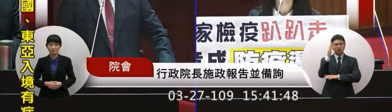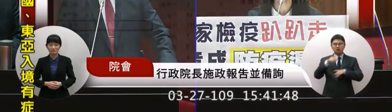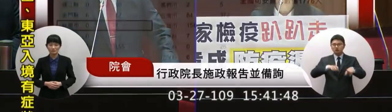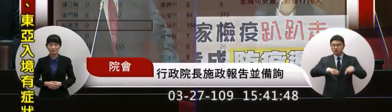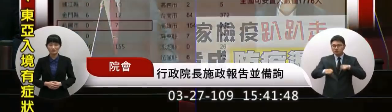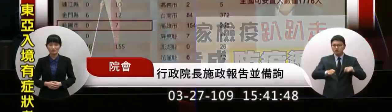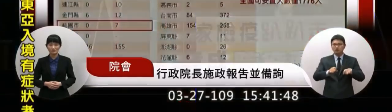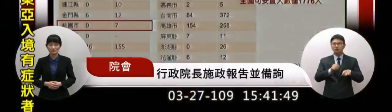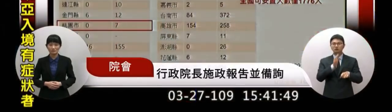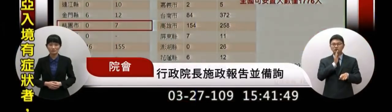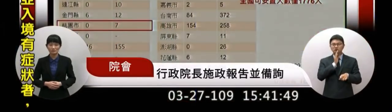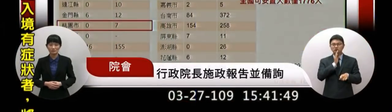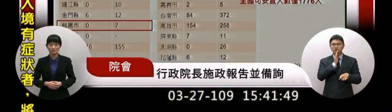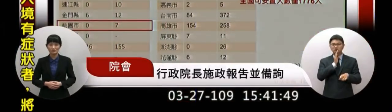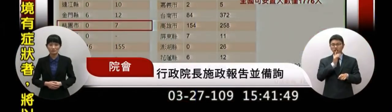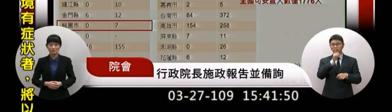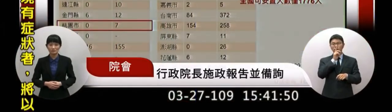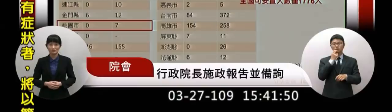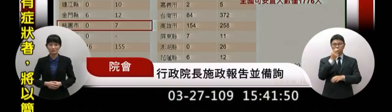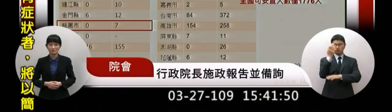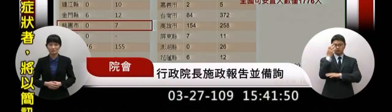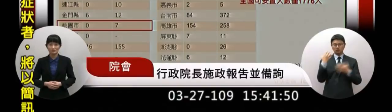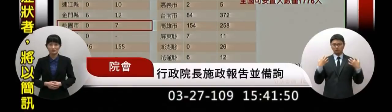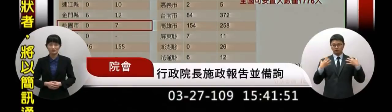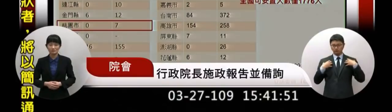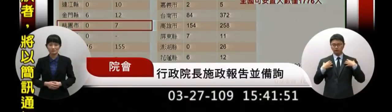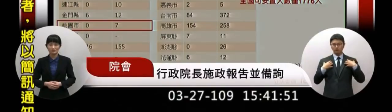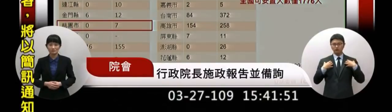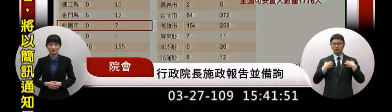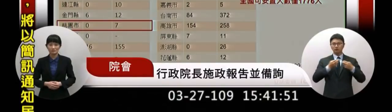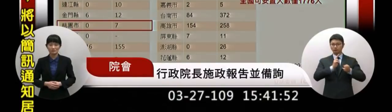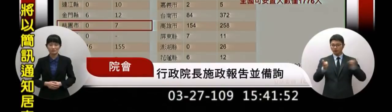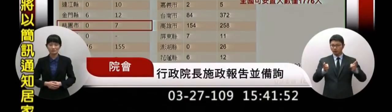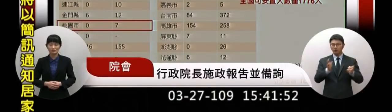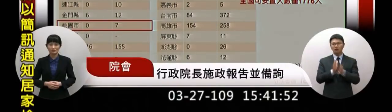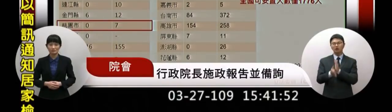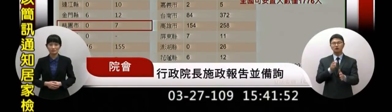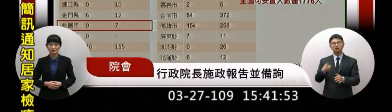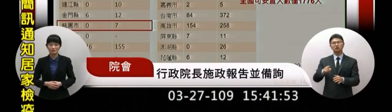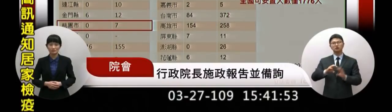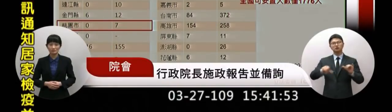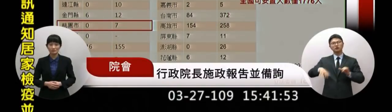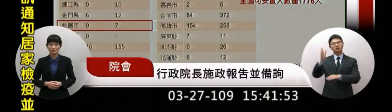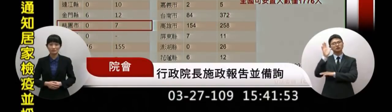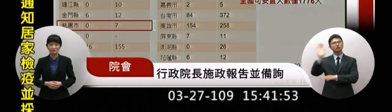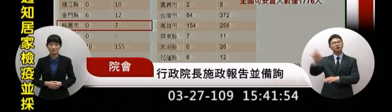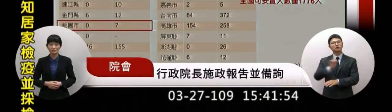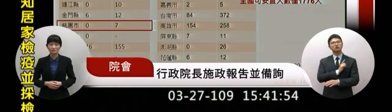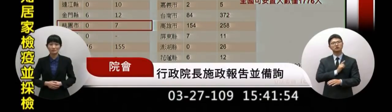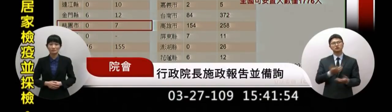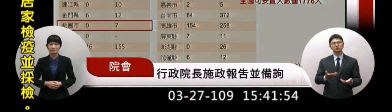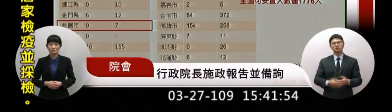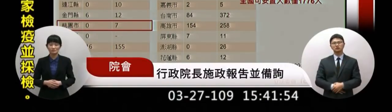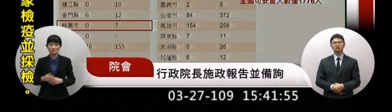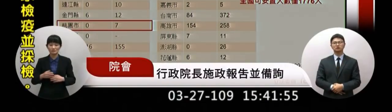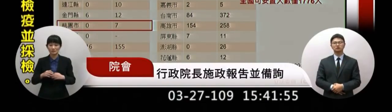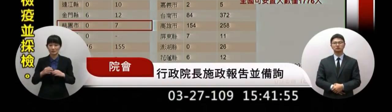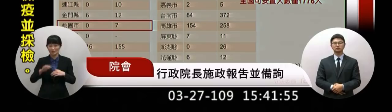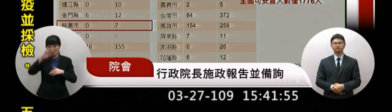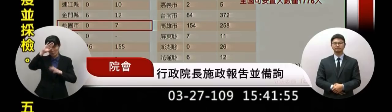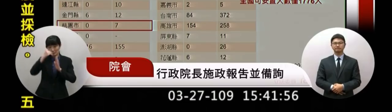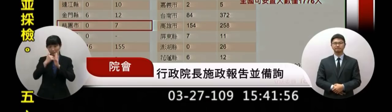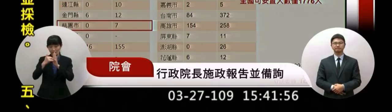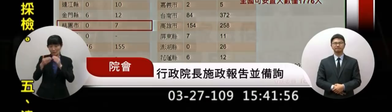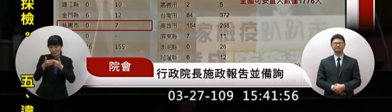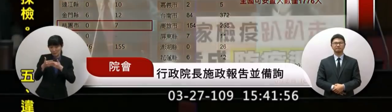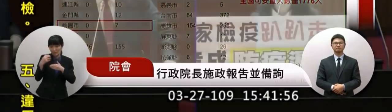策到底是要由中央来做一个统筹，还是由地方各自去努力？ 因为防护衣的， 我来跟 部长跟